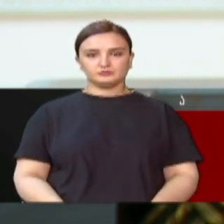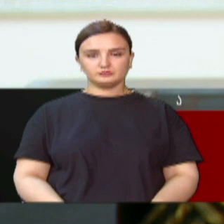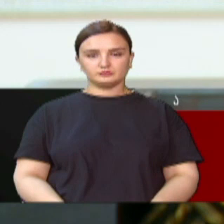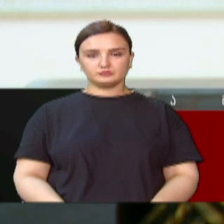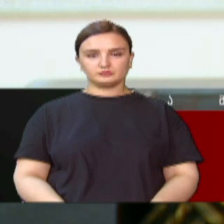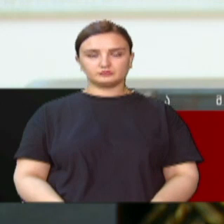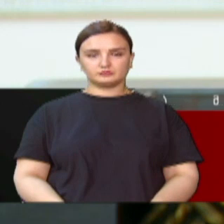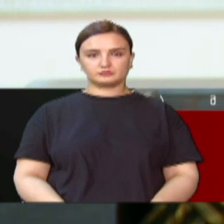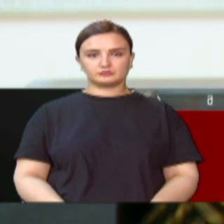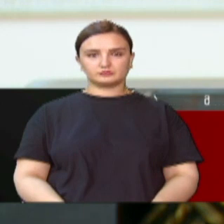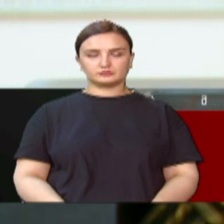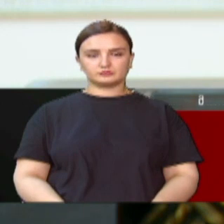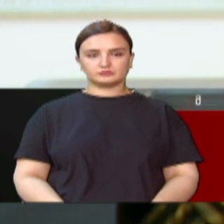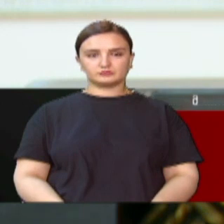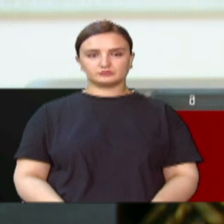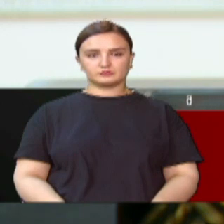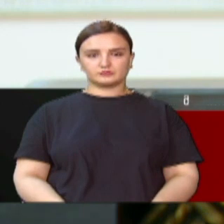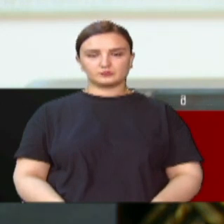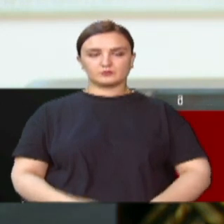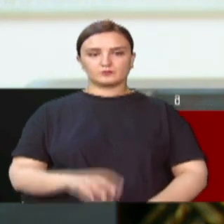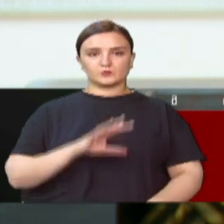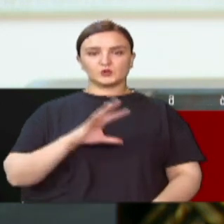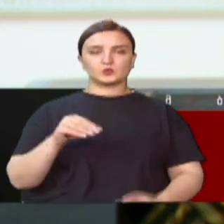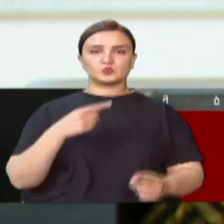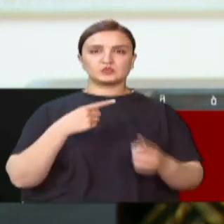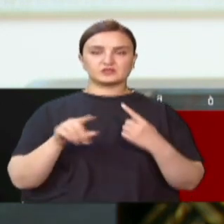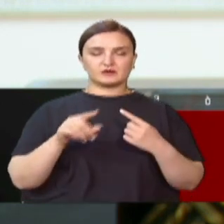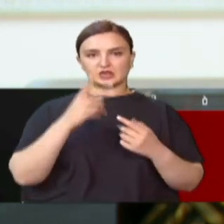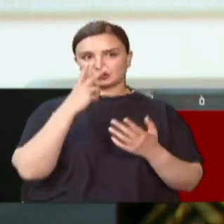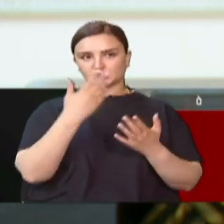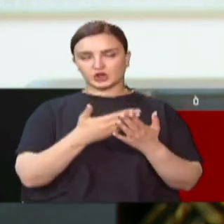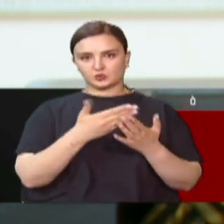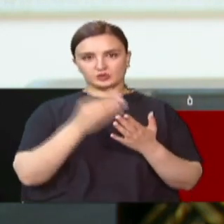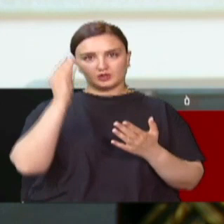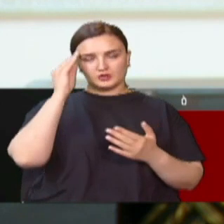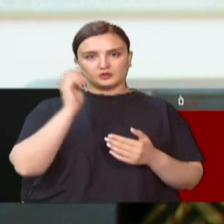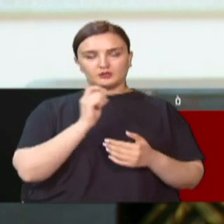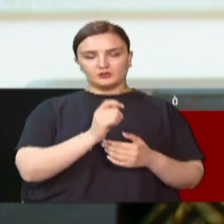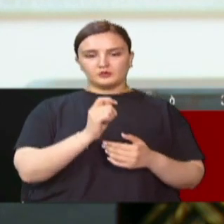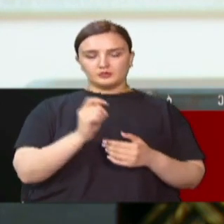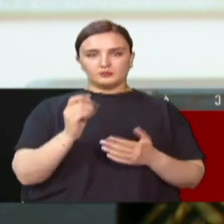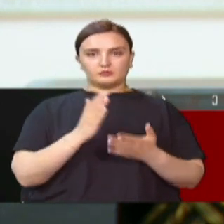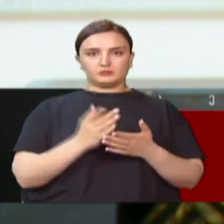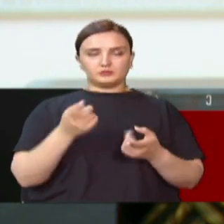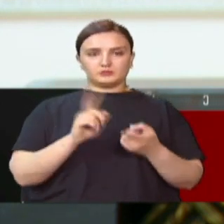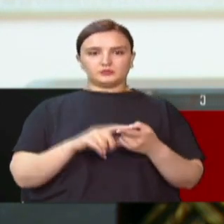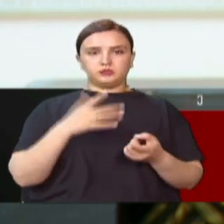სხვა როგორ გითხრათ, შეხედულებებზე, შეფასებებზე არის აგებული და აწყობილი.